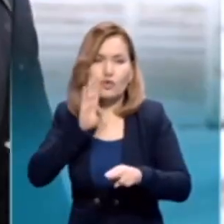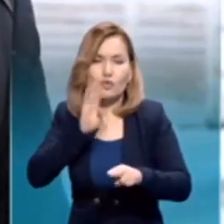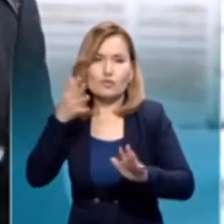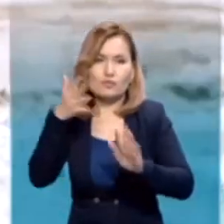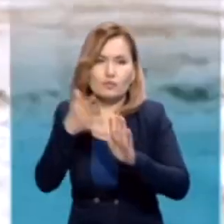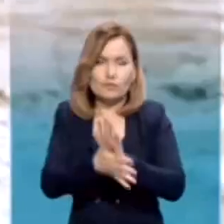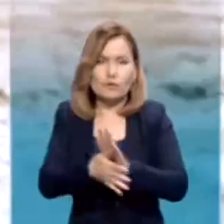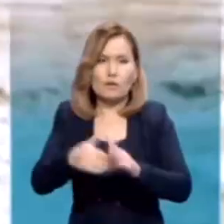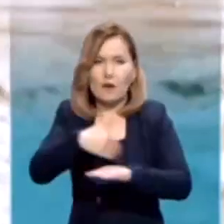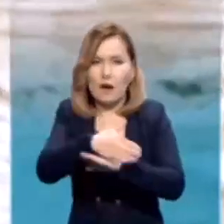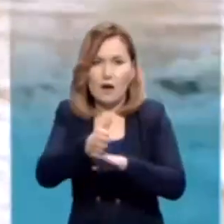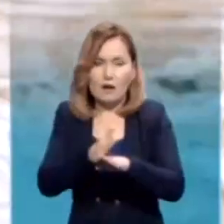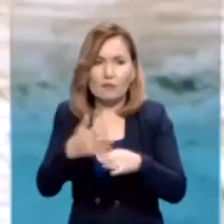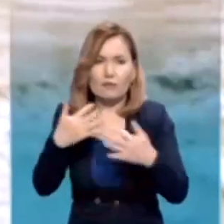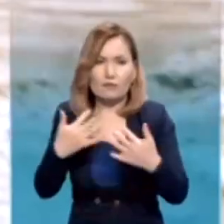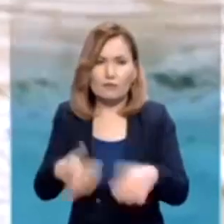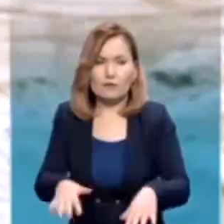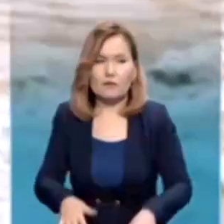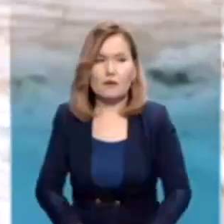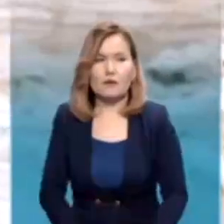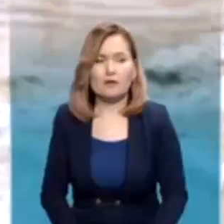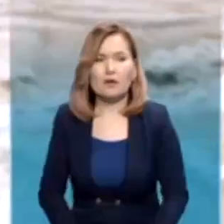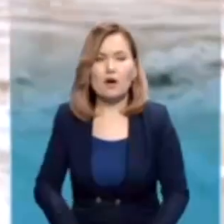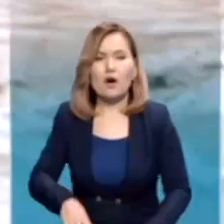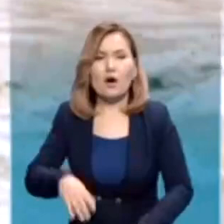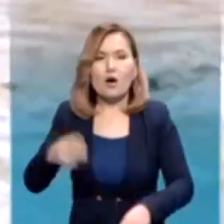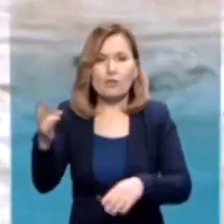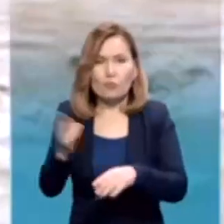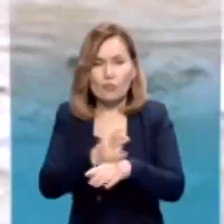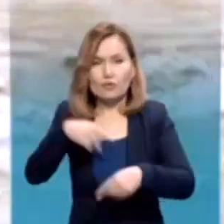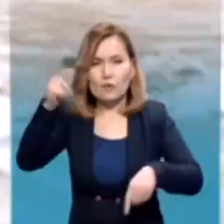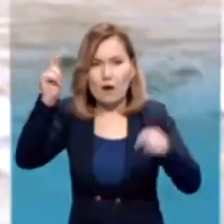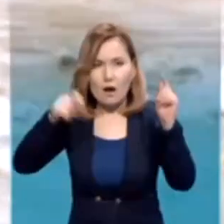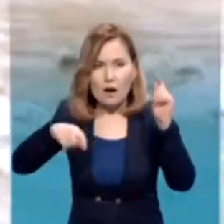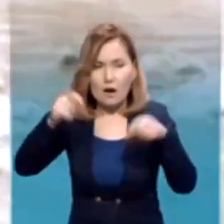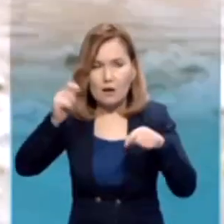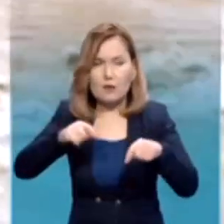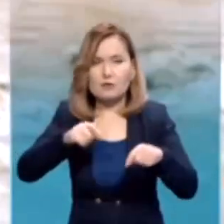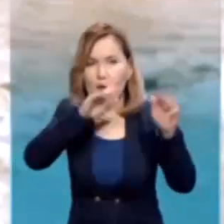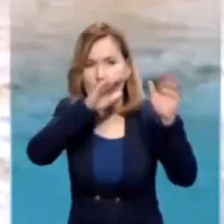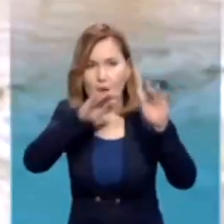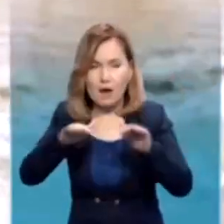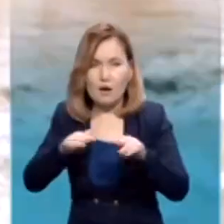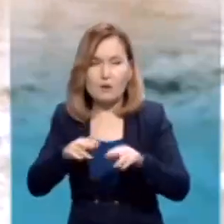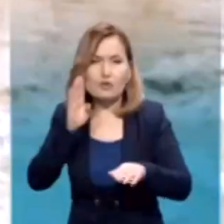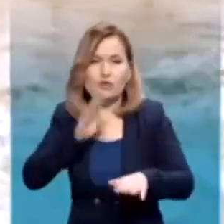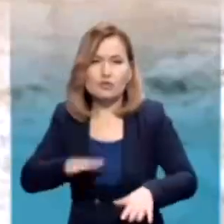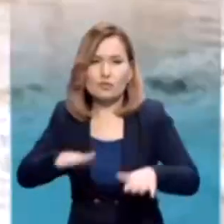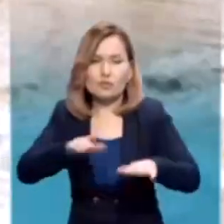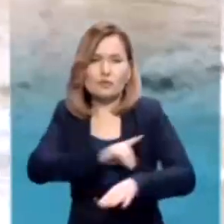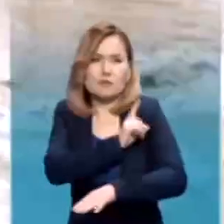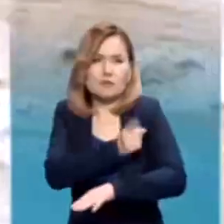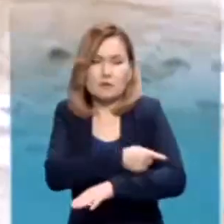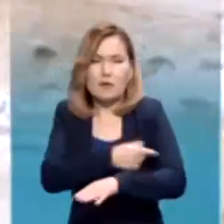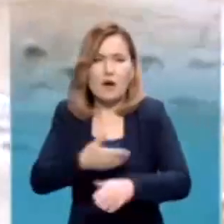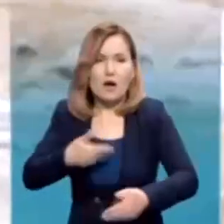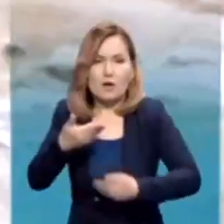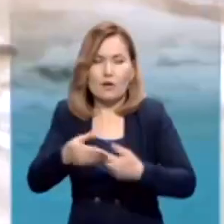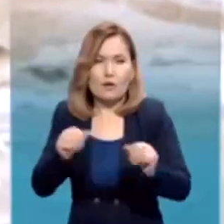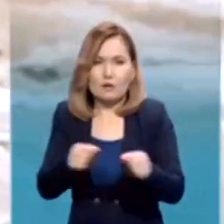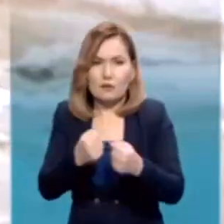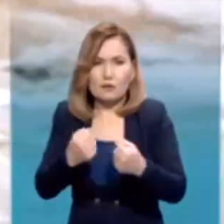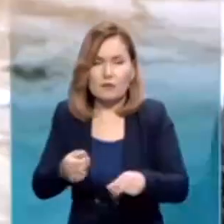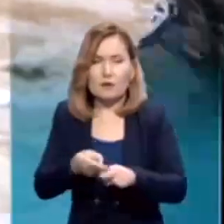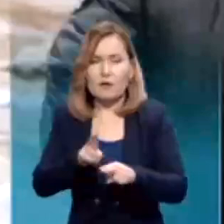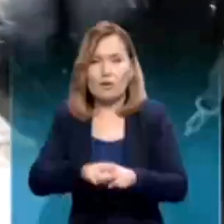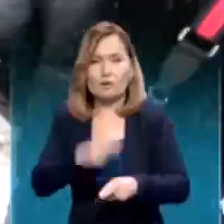киім су. Түнімен жауды жаңбыр. Мына кешіп келетірміз аяғымызбен. Шыны керек пе? Су я тартылып жатса, көрі қараймыз ғой